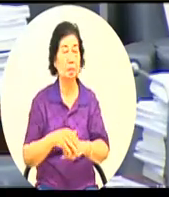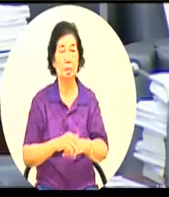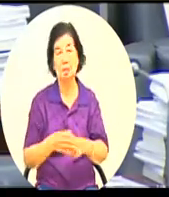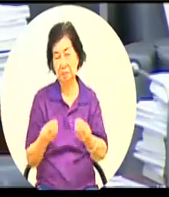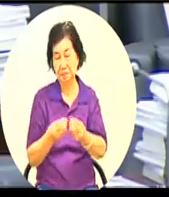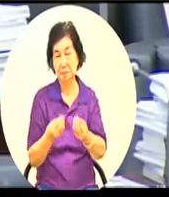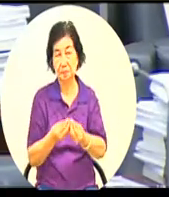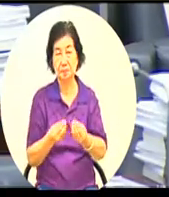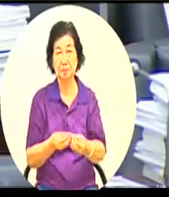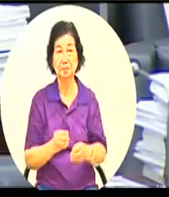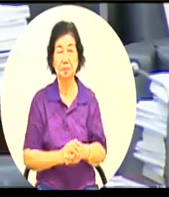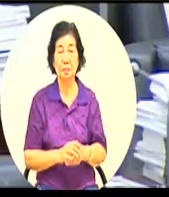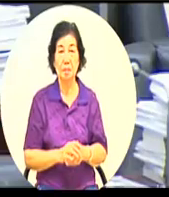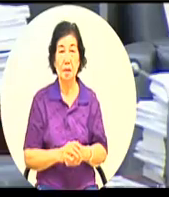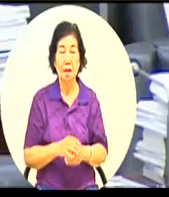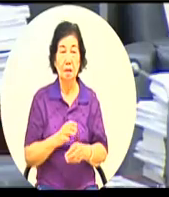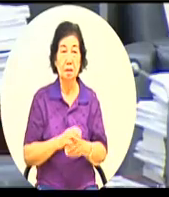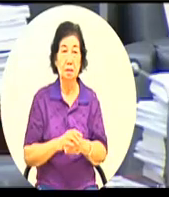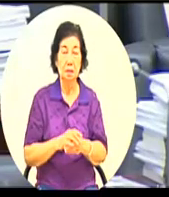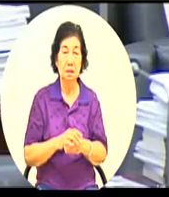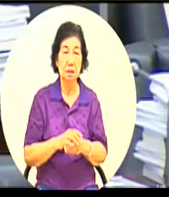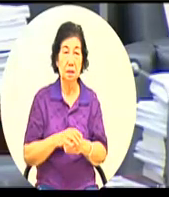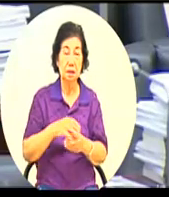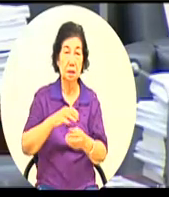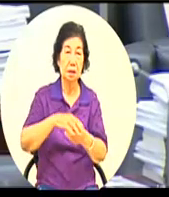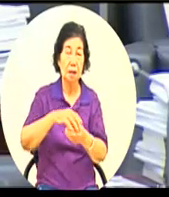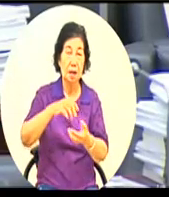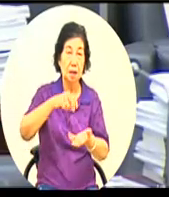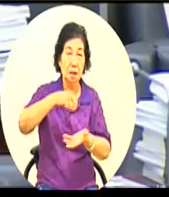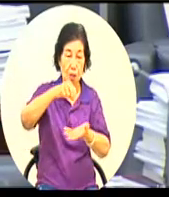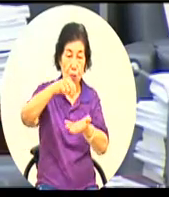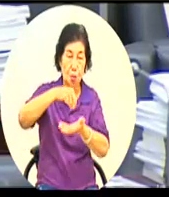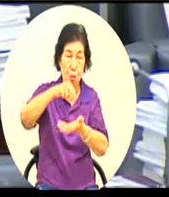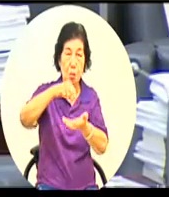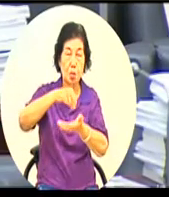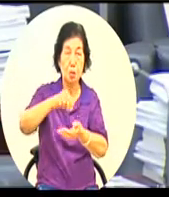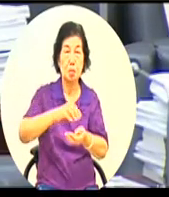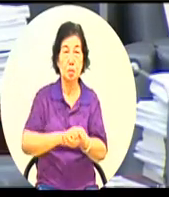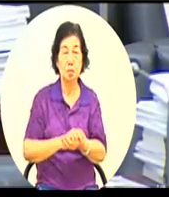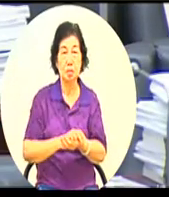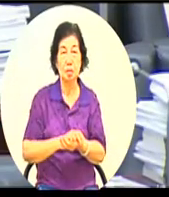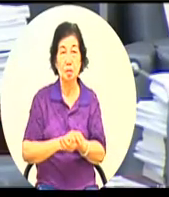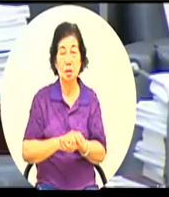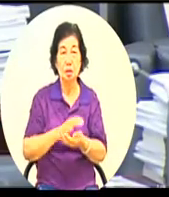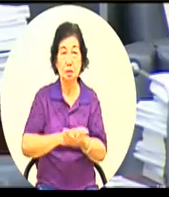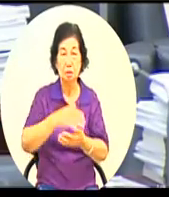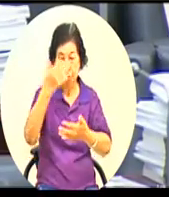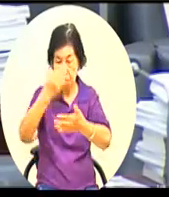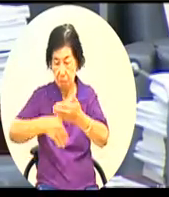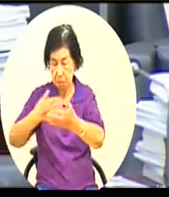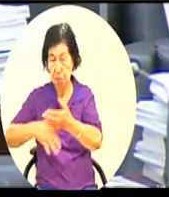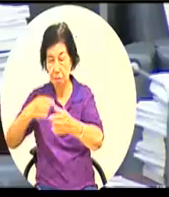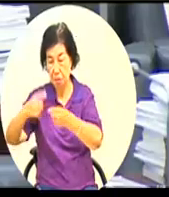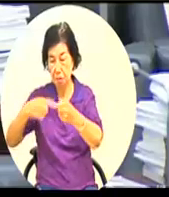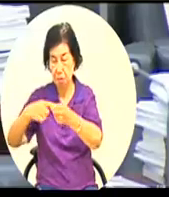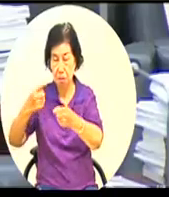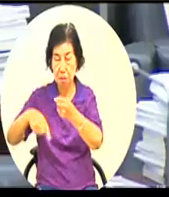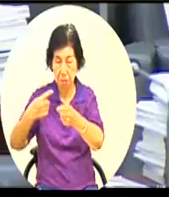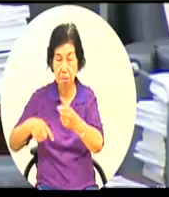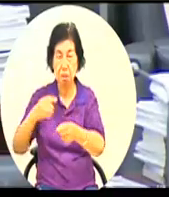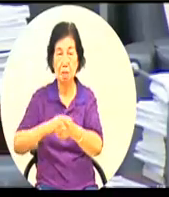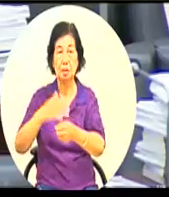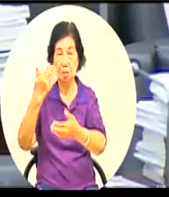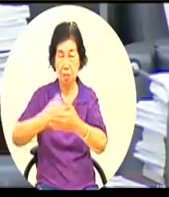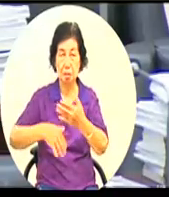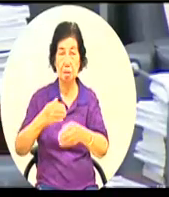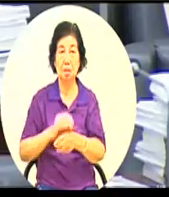打这点火。好，即摆即张号，我就是意思是讲，我要一年减一年，阁开较少。